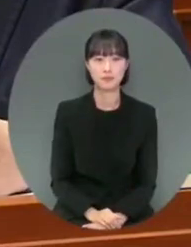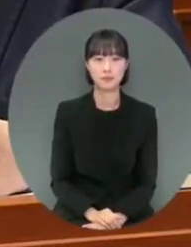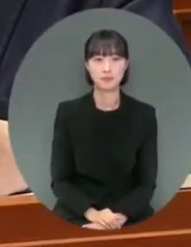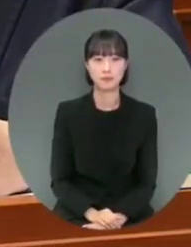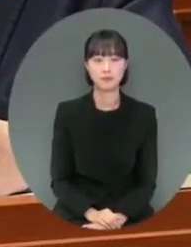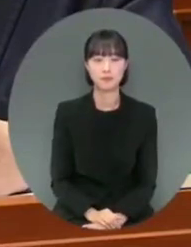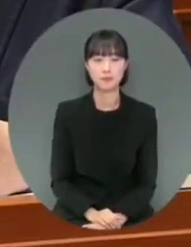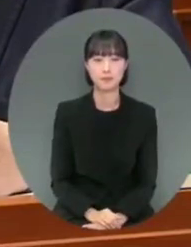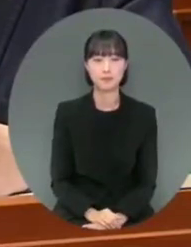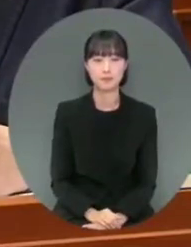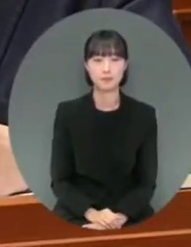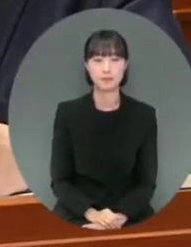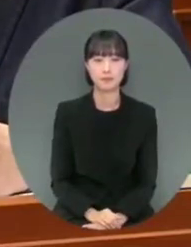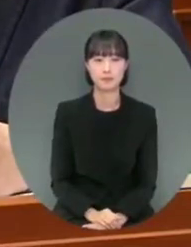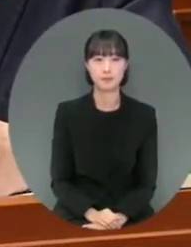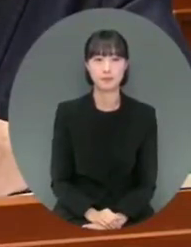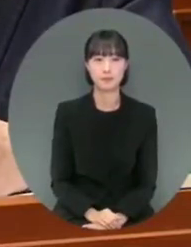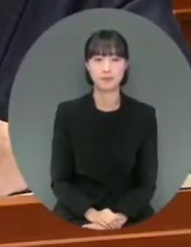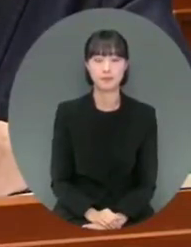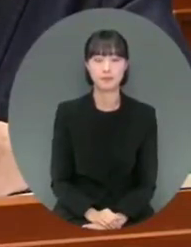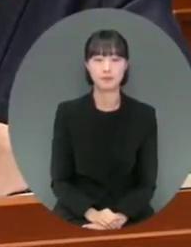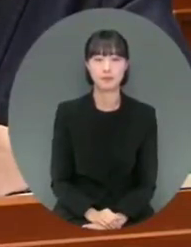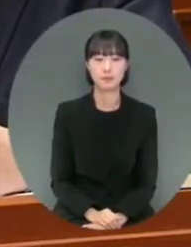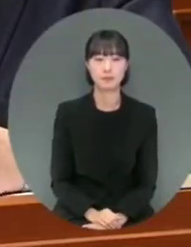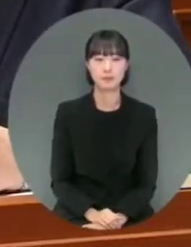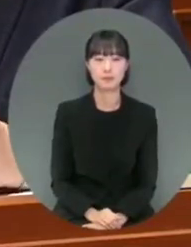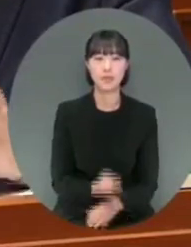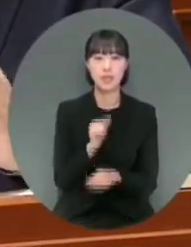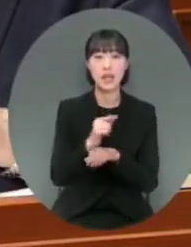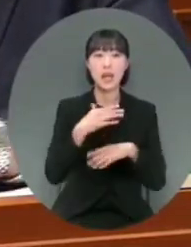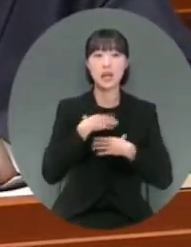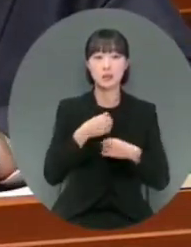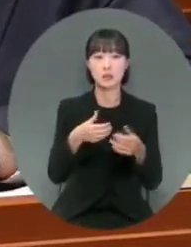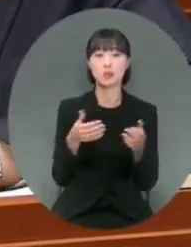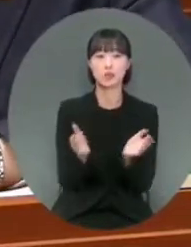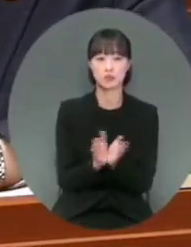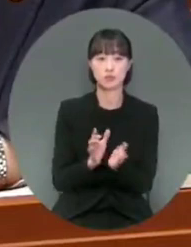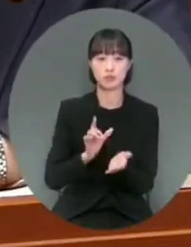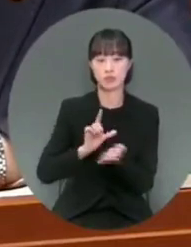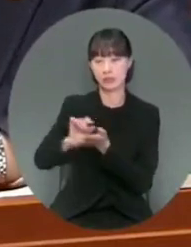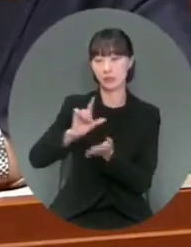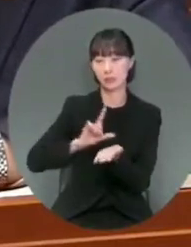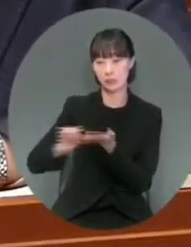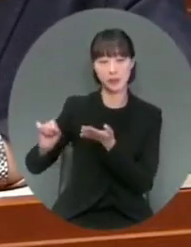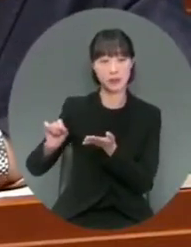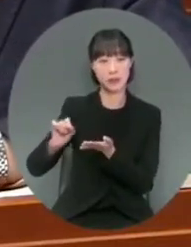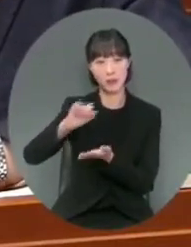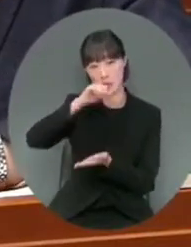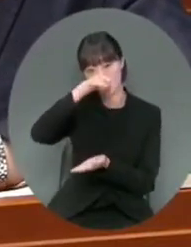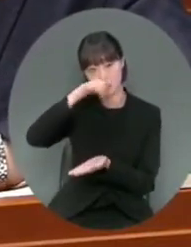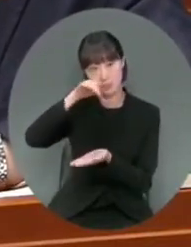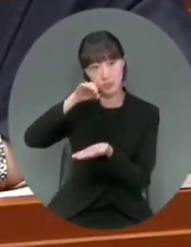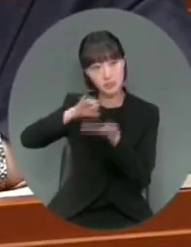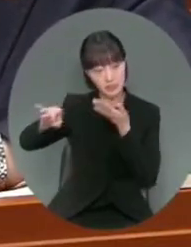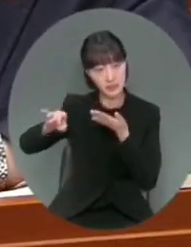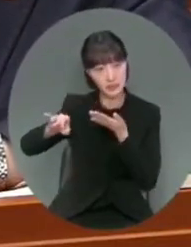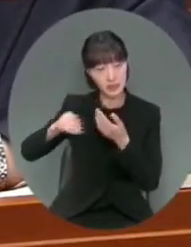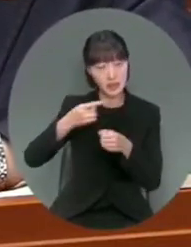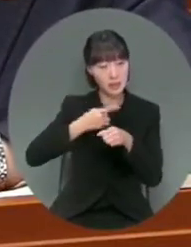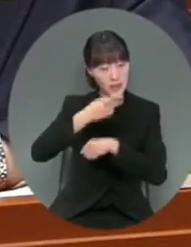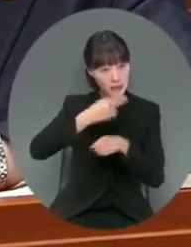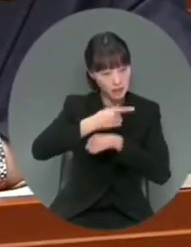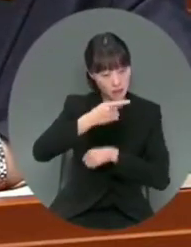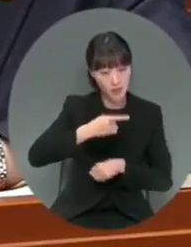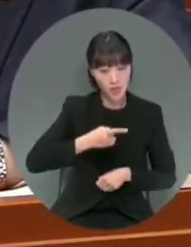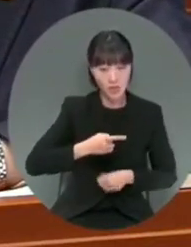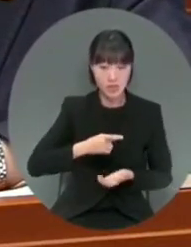다음은 이상민 장관님. 우리 행안부가 지방교부세위원회를 통해서 내년 지방교부세를 어려운